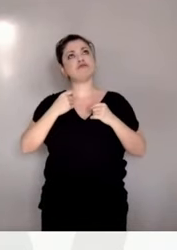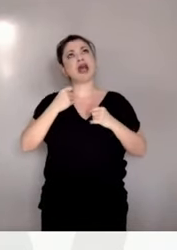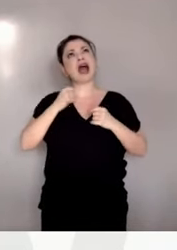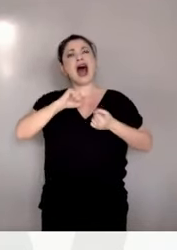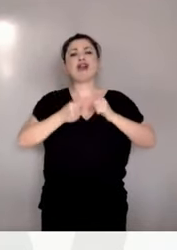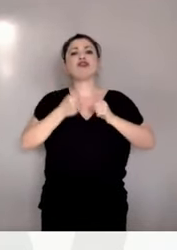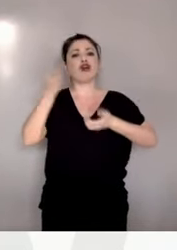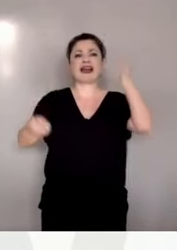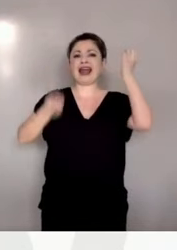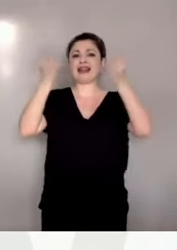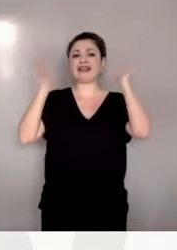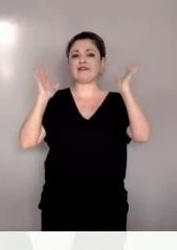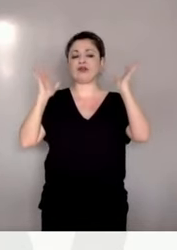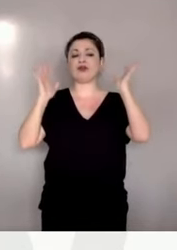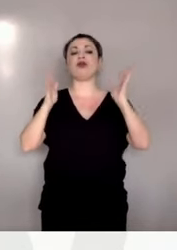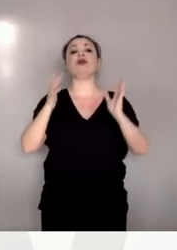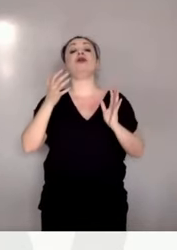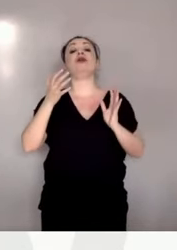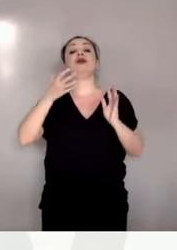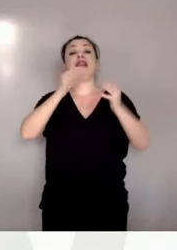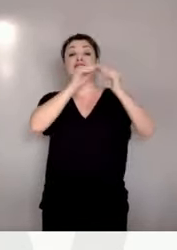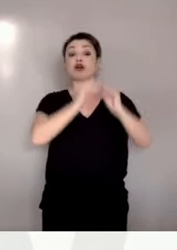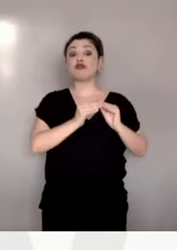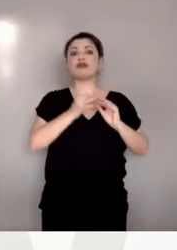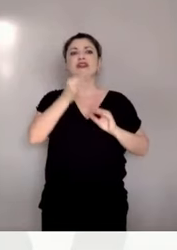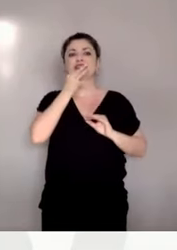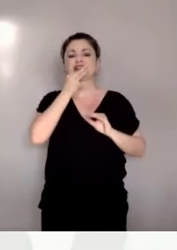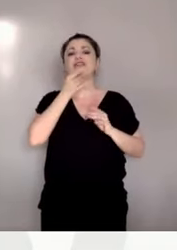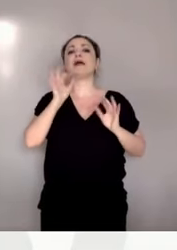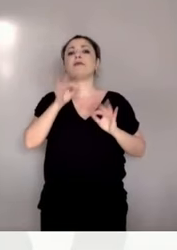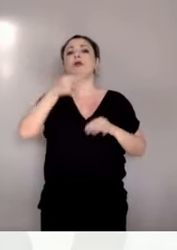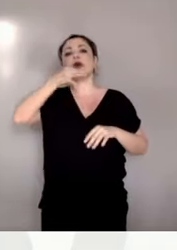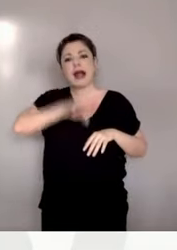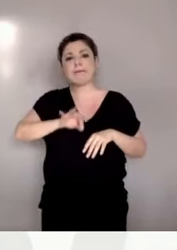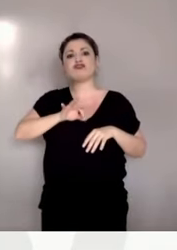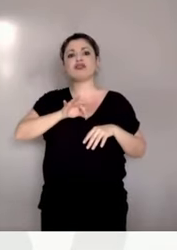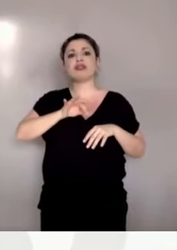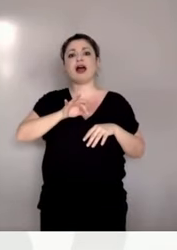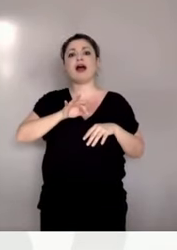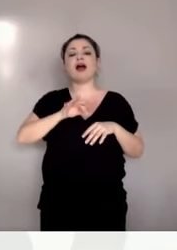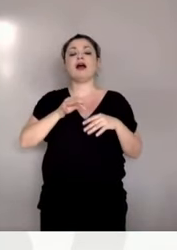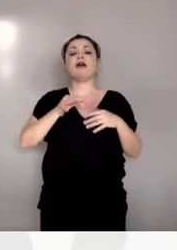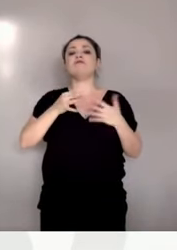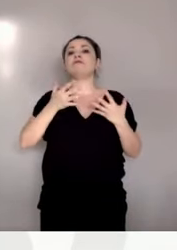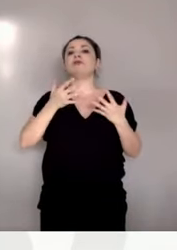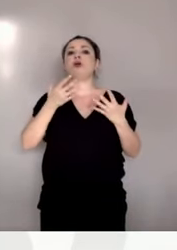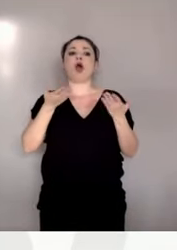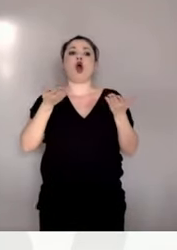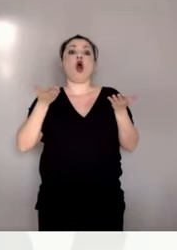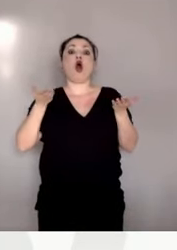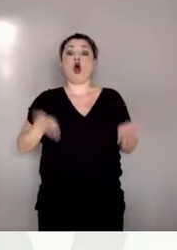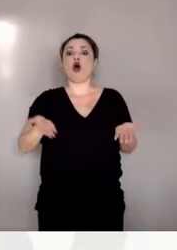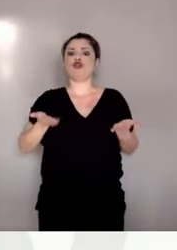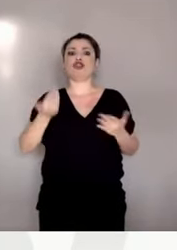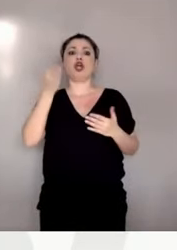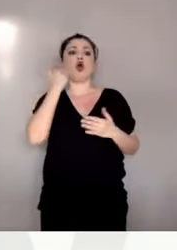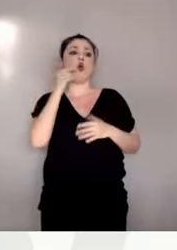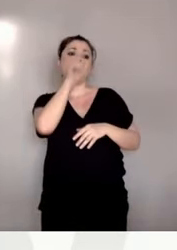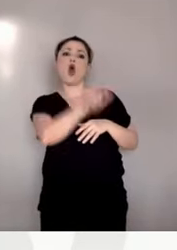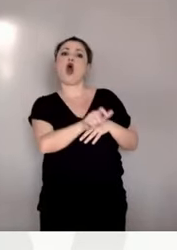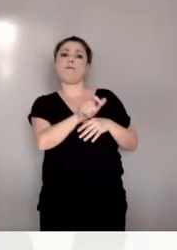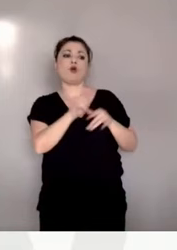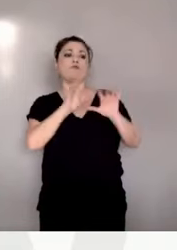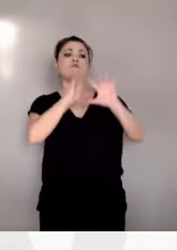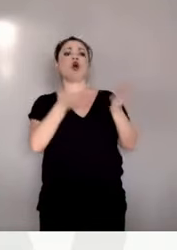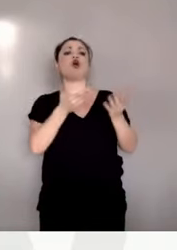creativo. Si tratta di riuscire a vedere in che modo oggi l'uomo può abitare la propria